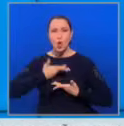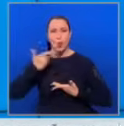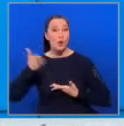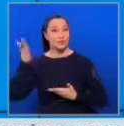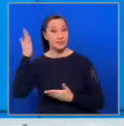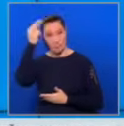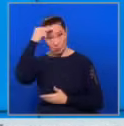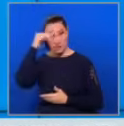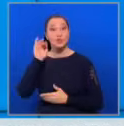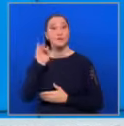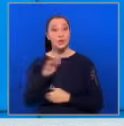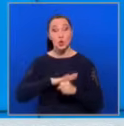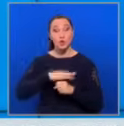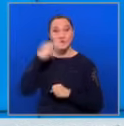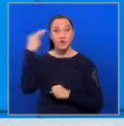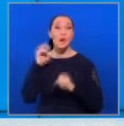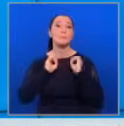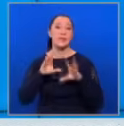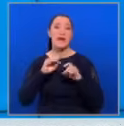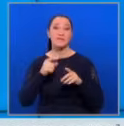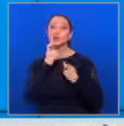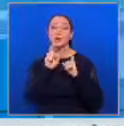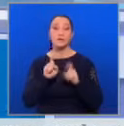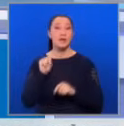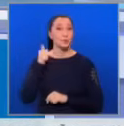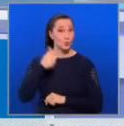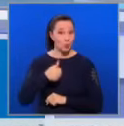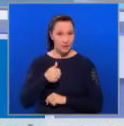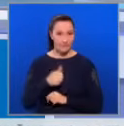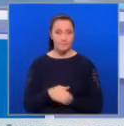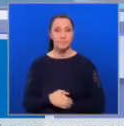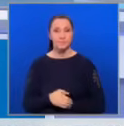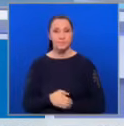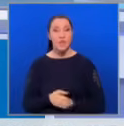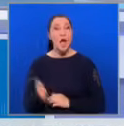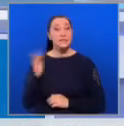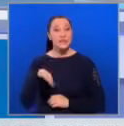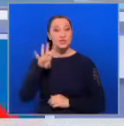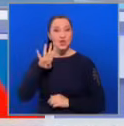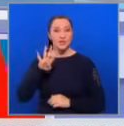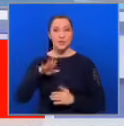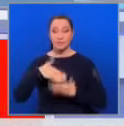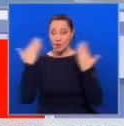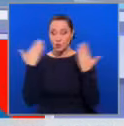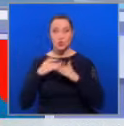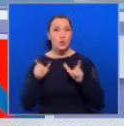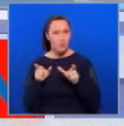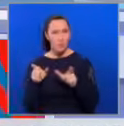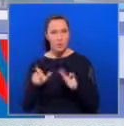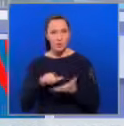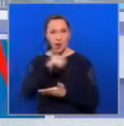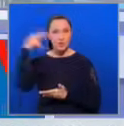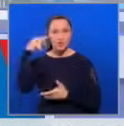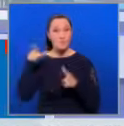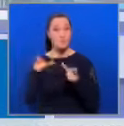за страната ни ще бъдат и основна тема в предаването референдум утре след четири денонощия блокирани